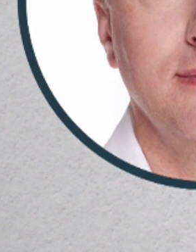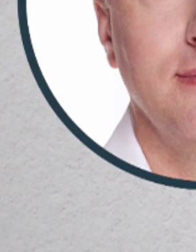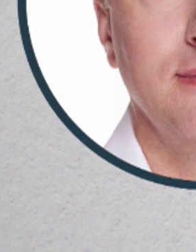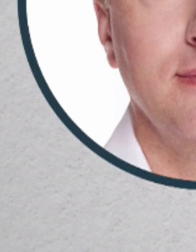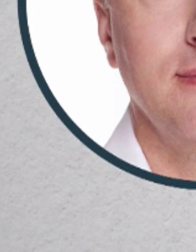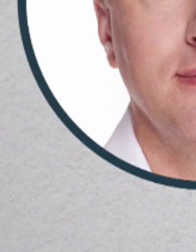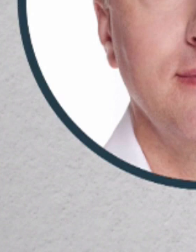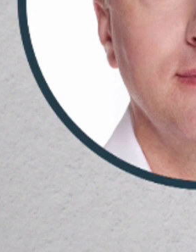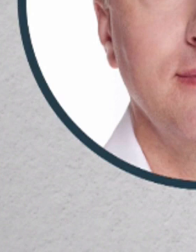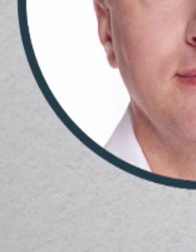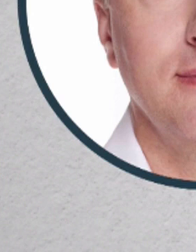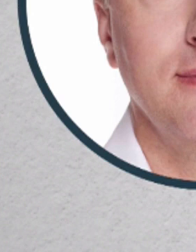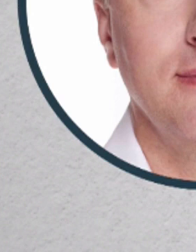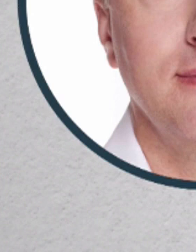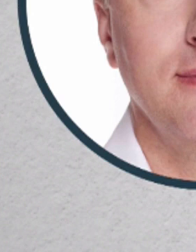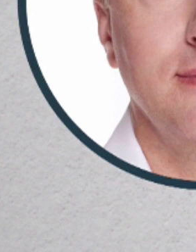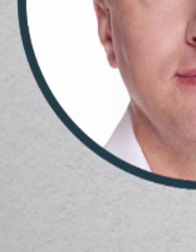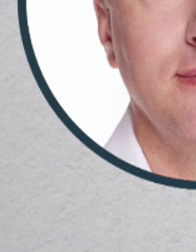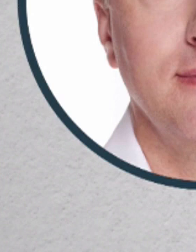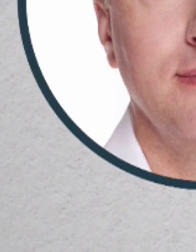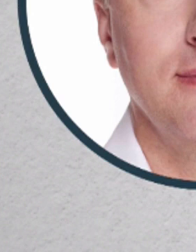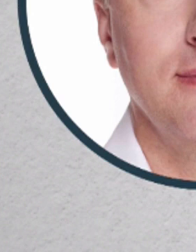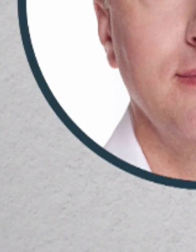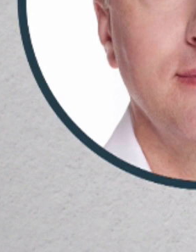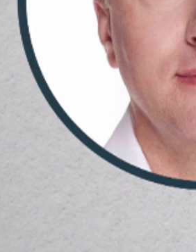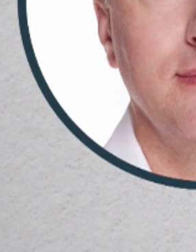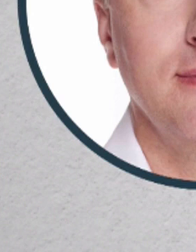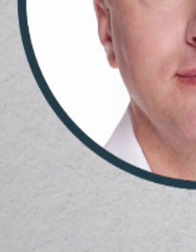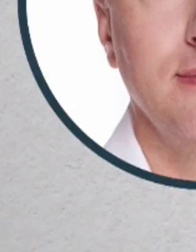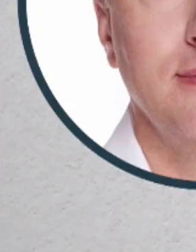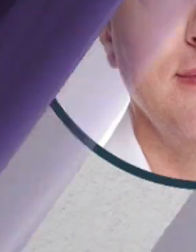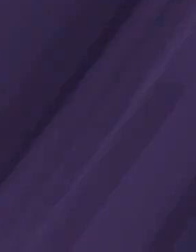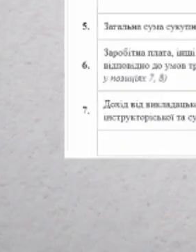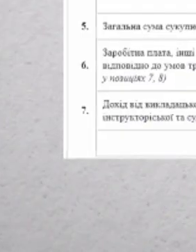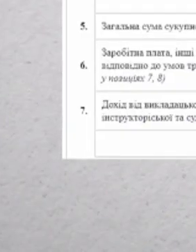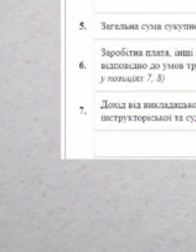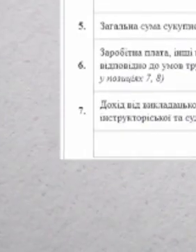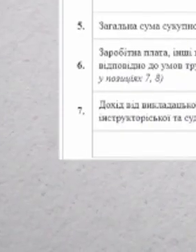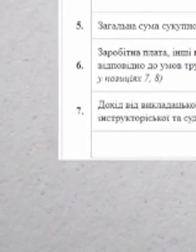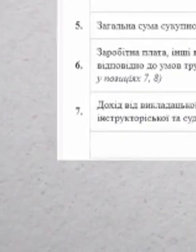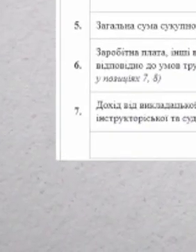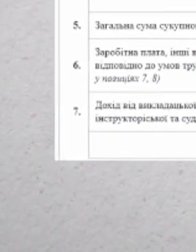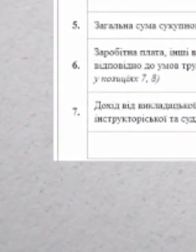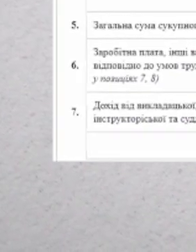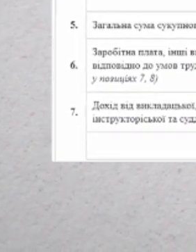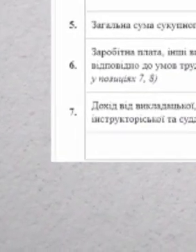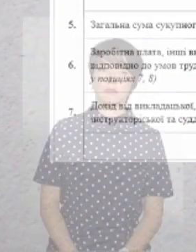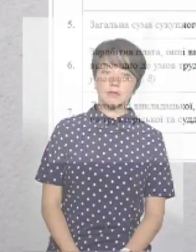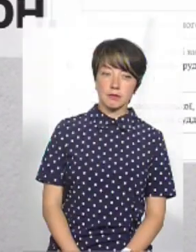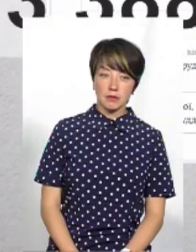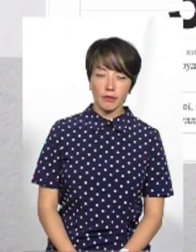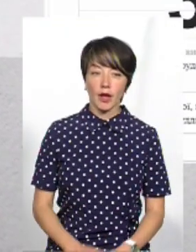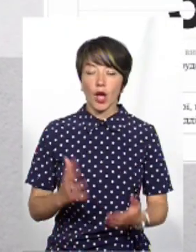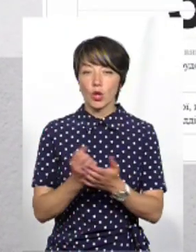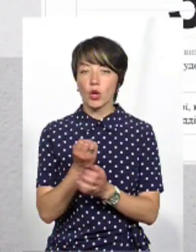від 188-го виборчого округу, самовисуванець. Місцем проживання вказує Волочиськ. Сукупний дохід за 2014